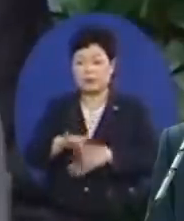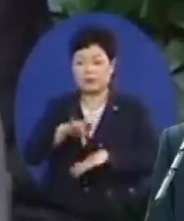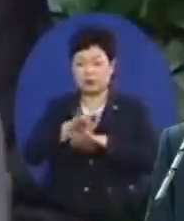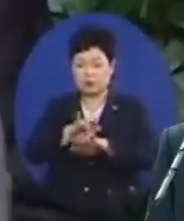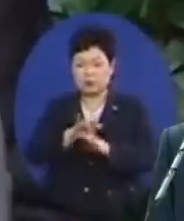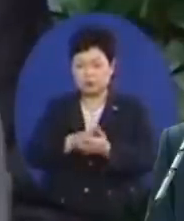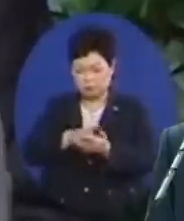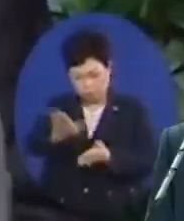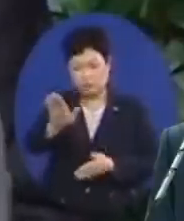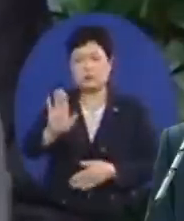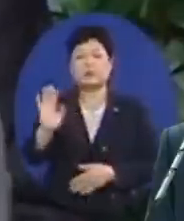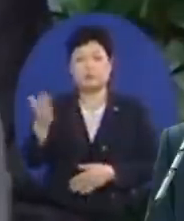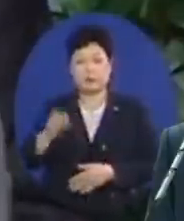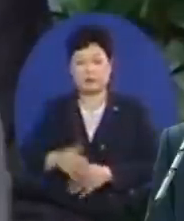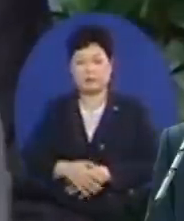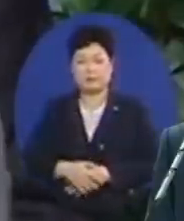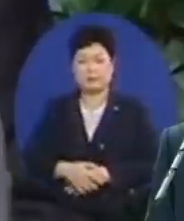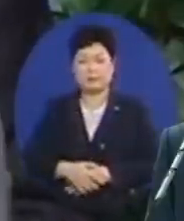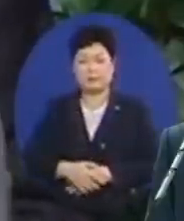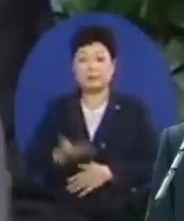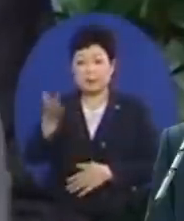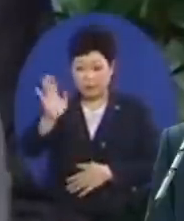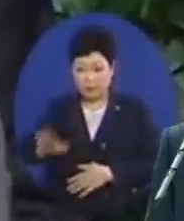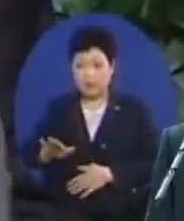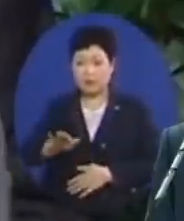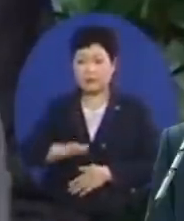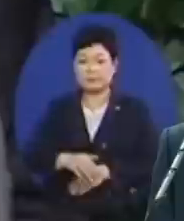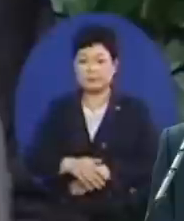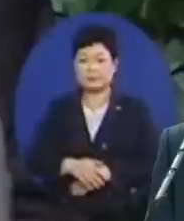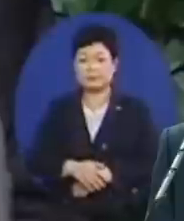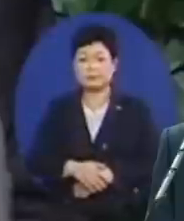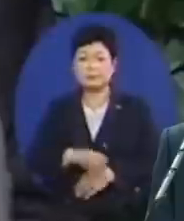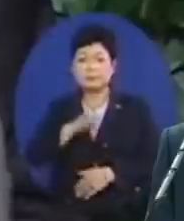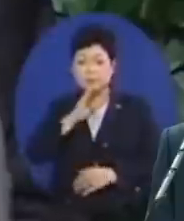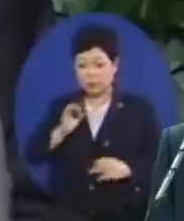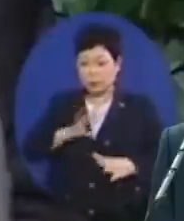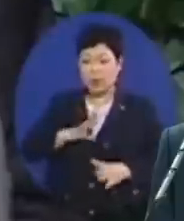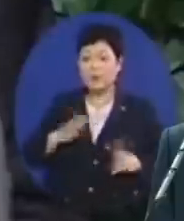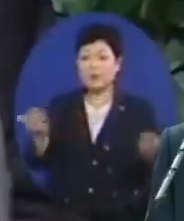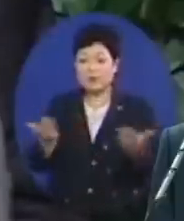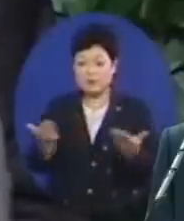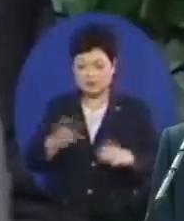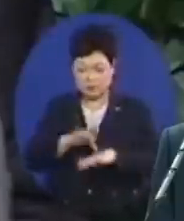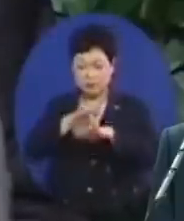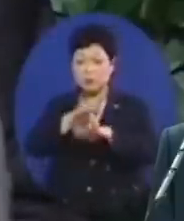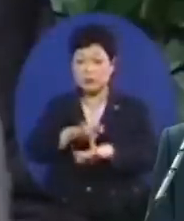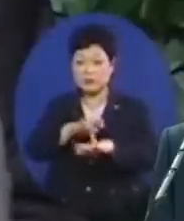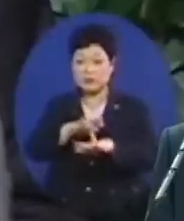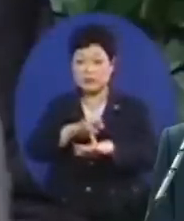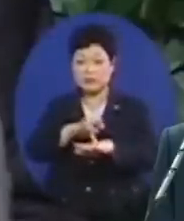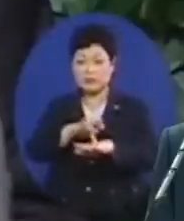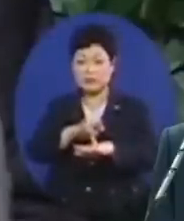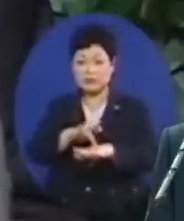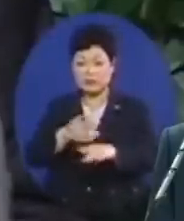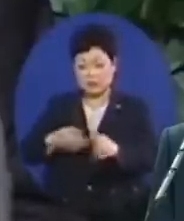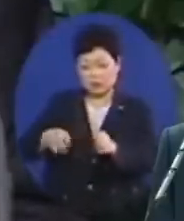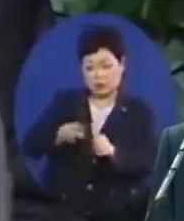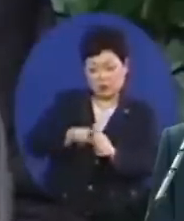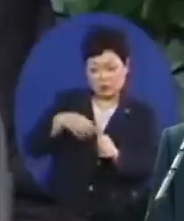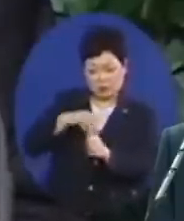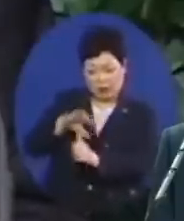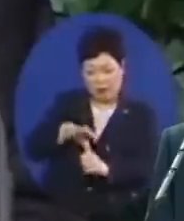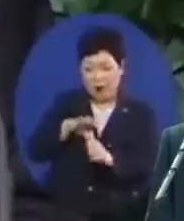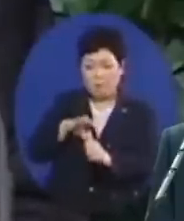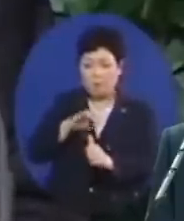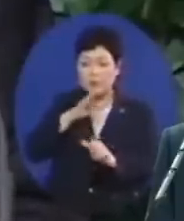귀신을 쫓아냅니다. 그런데 참 놀라운 것은 귀신이 들어와서 나를 억압할 뿐